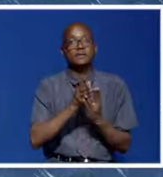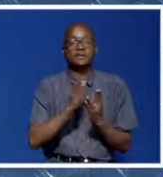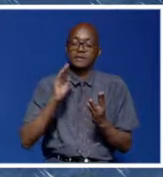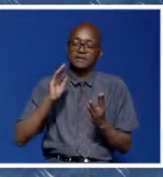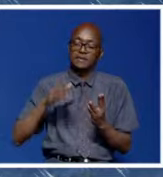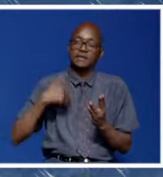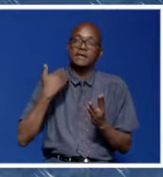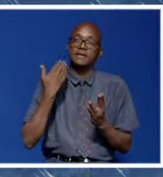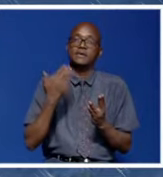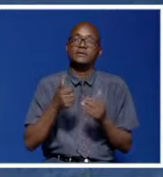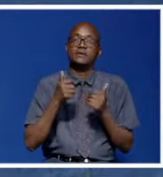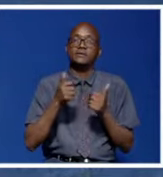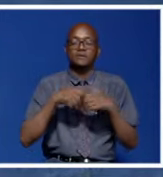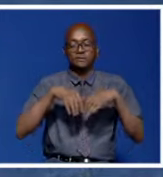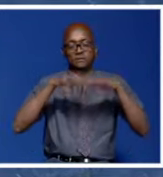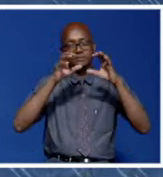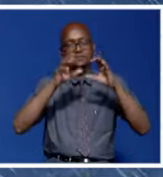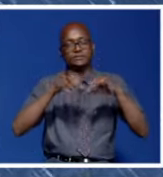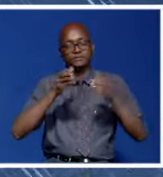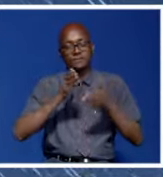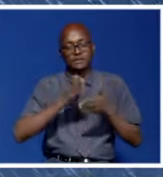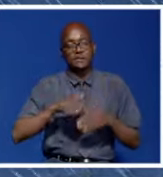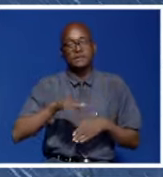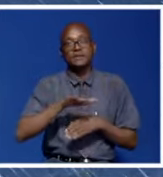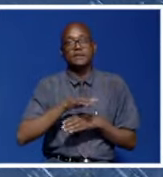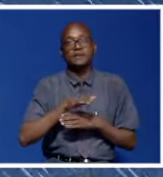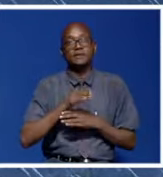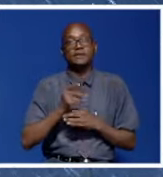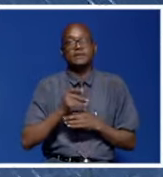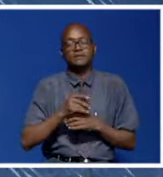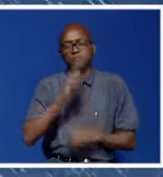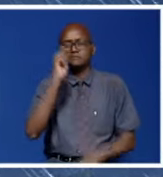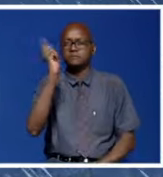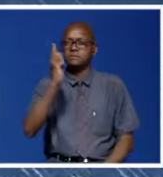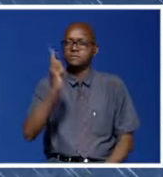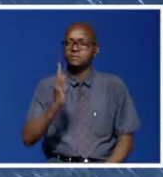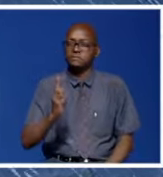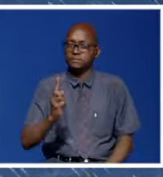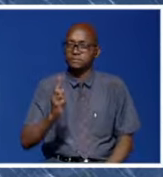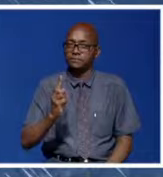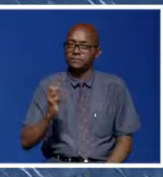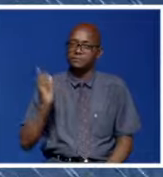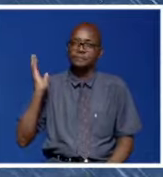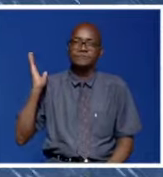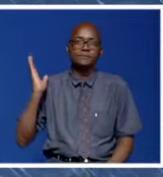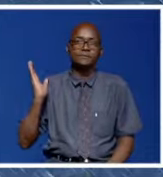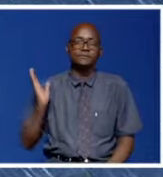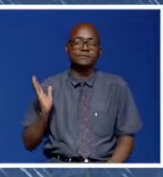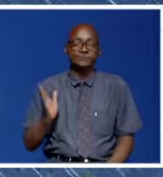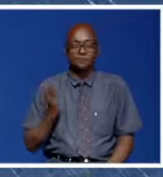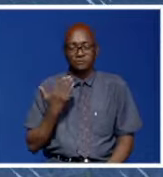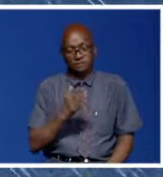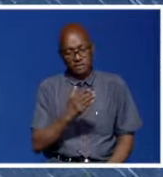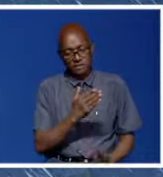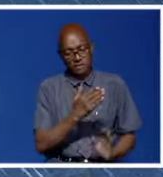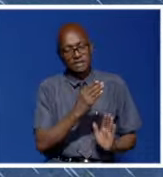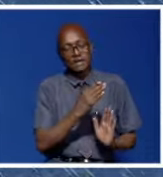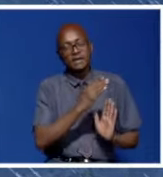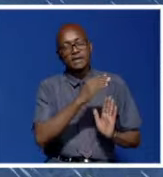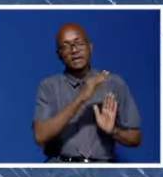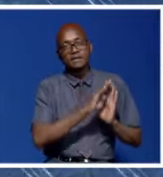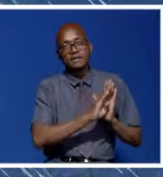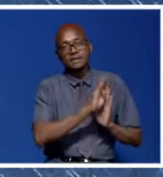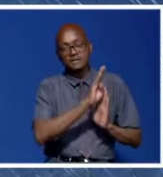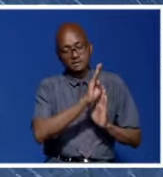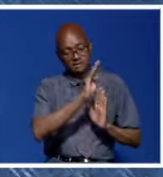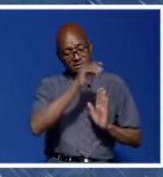kuwa na mvua katika baadhi ya maeneo, huku mvua hizo zikiambatana na ngurumo za radi katika ukanda wote wa pwani ya kaskazini pamoja na pwani ya kusini, Lindi